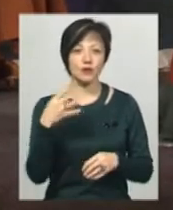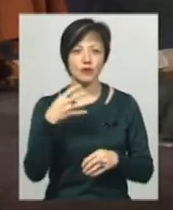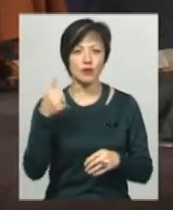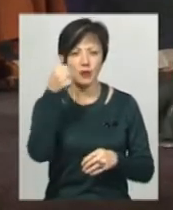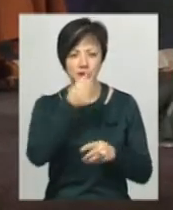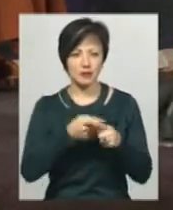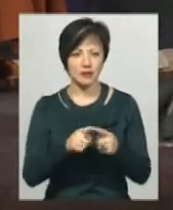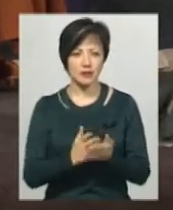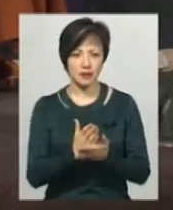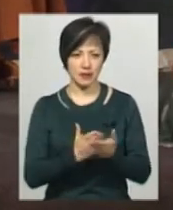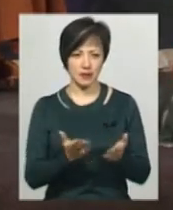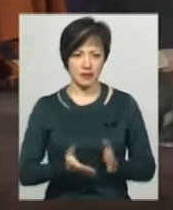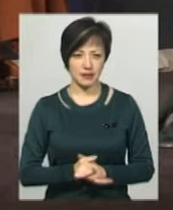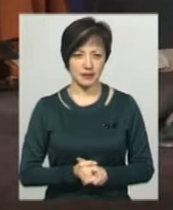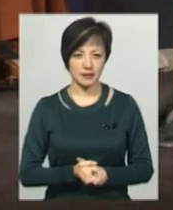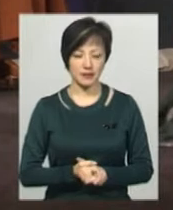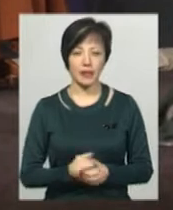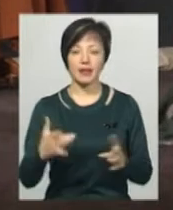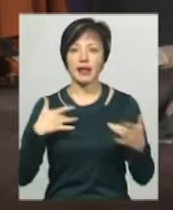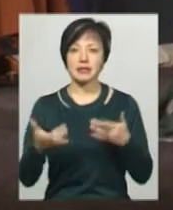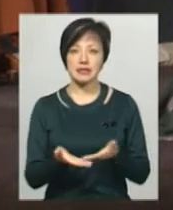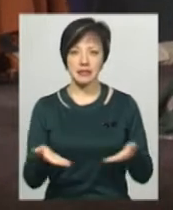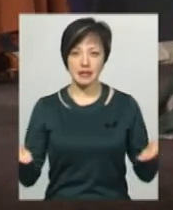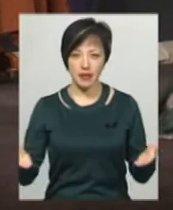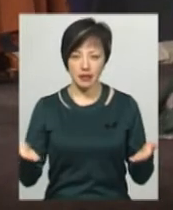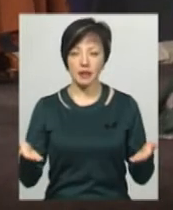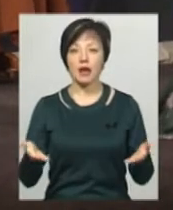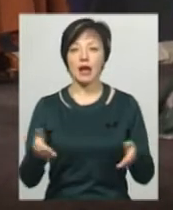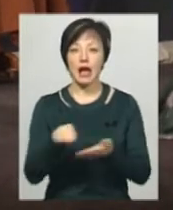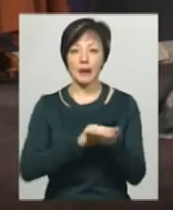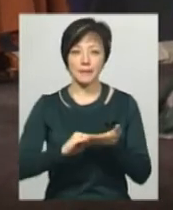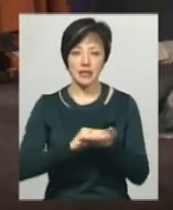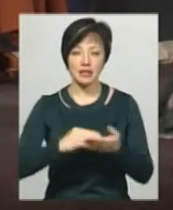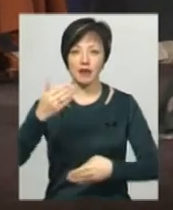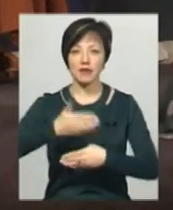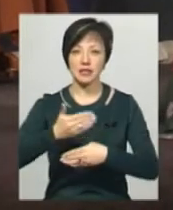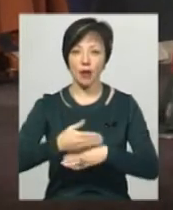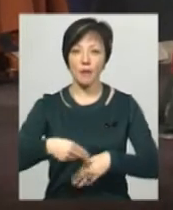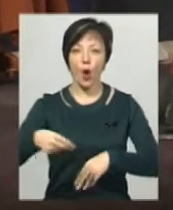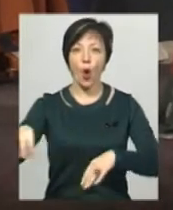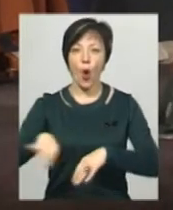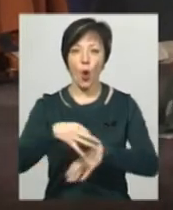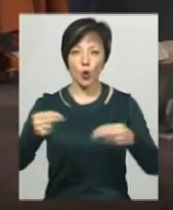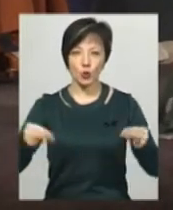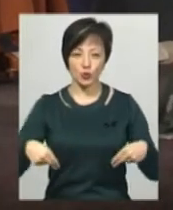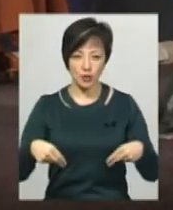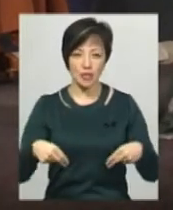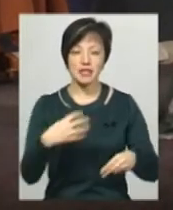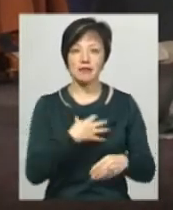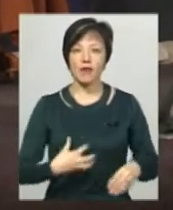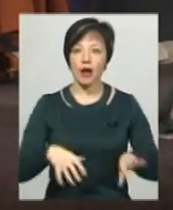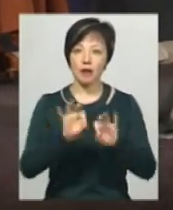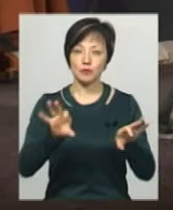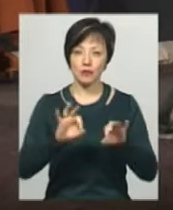Мабуть, якась 40-літня. Ну що, вже ні, то ні. На сцені театру імені Михайла Старицького репетиція вистави «Одруження». Сваха Текля Іванівна розповідає